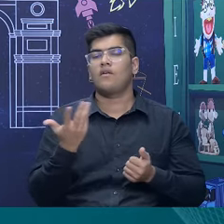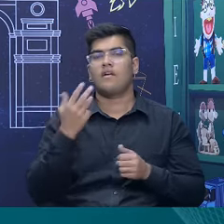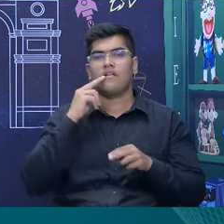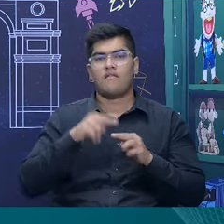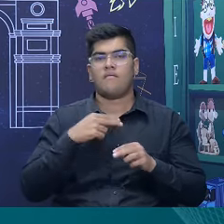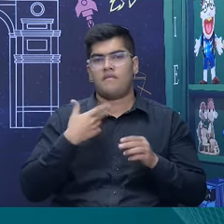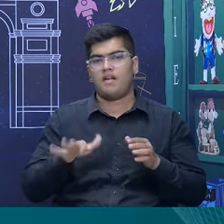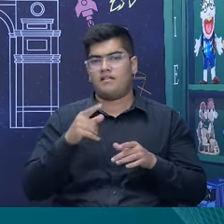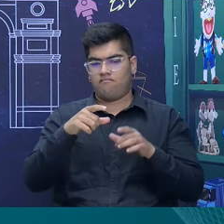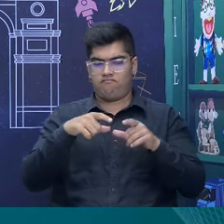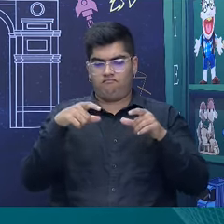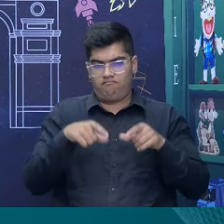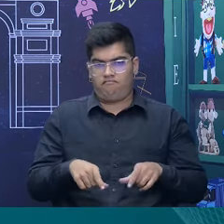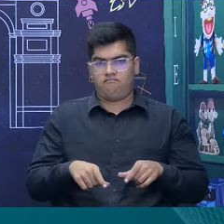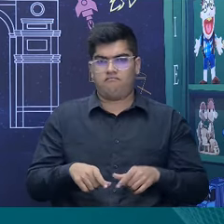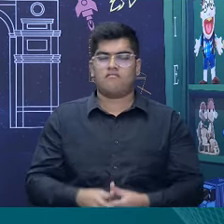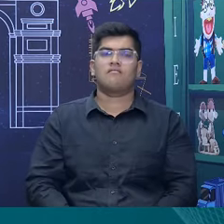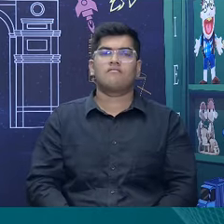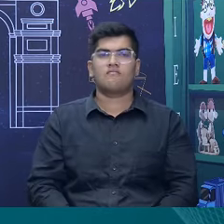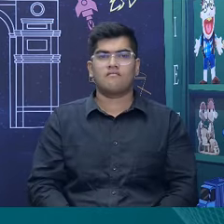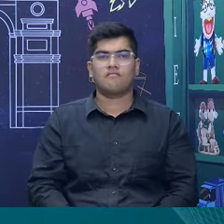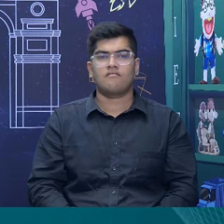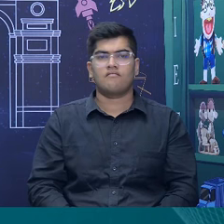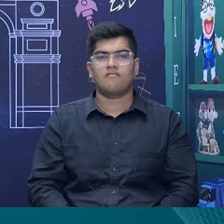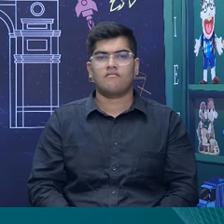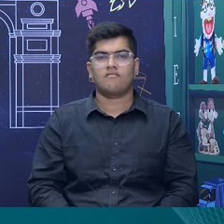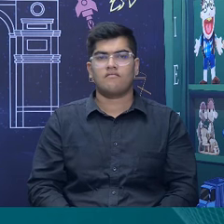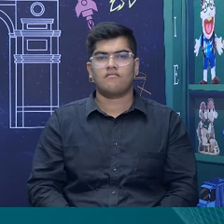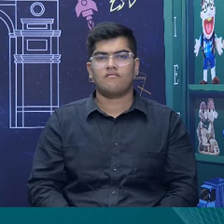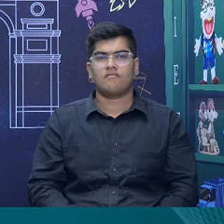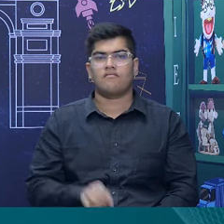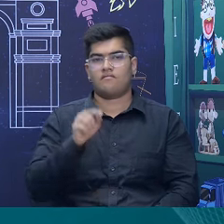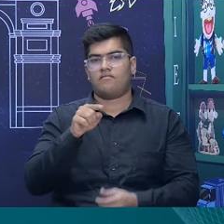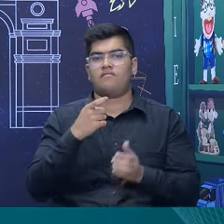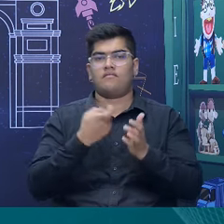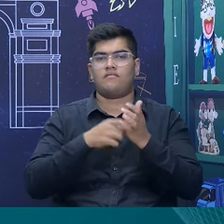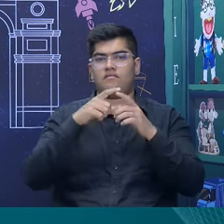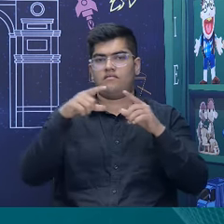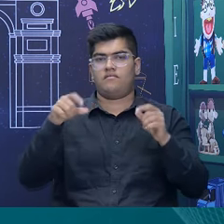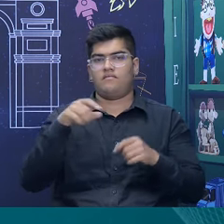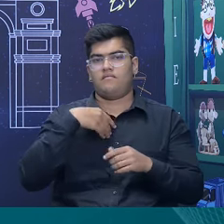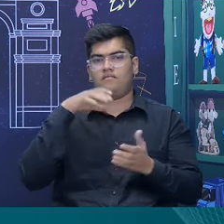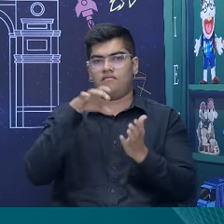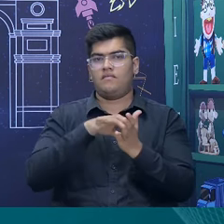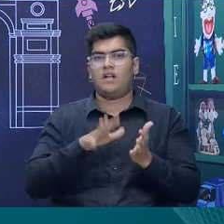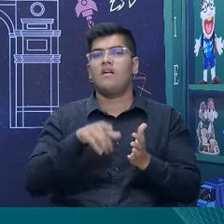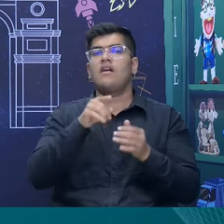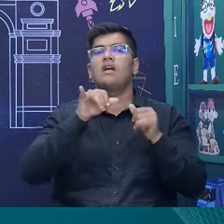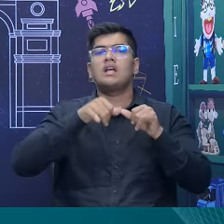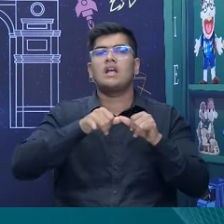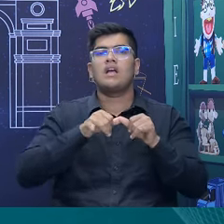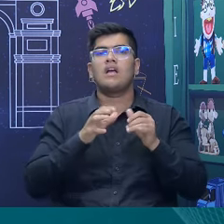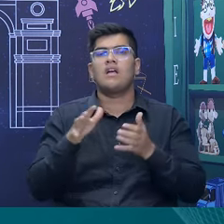यहां रखा यह रेक्टेंगल को मैंने यहां रखा आयत को तो यहां पर इसने कितना स्थान